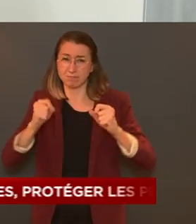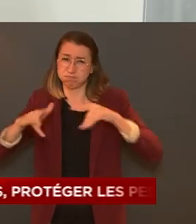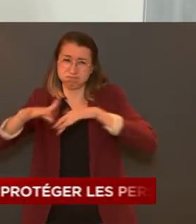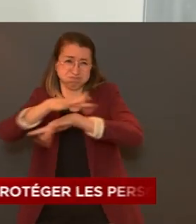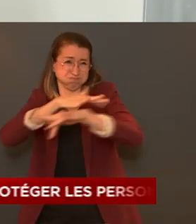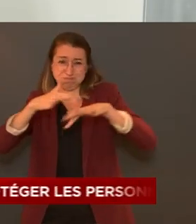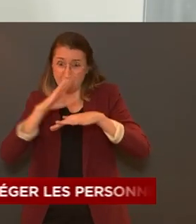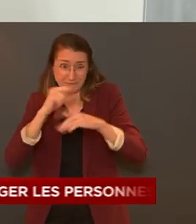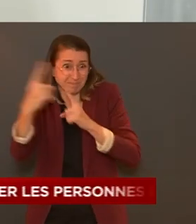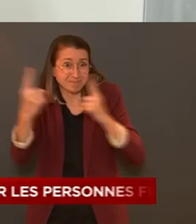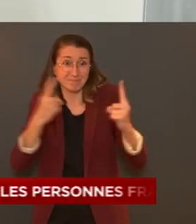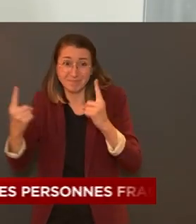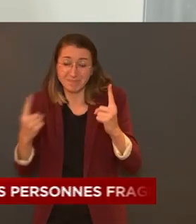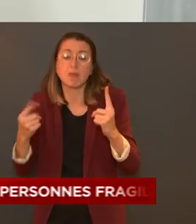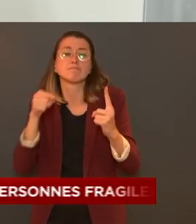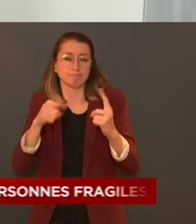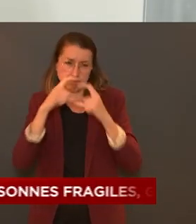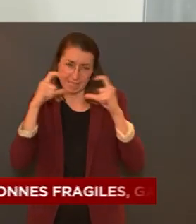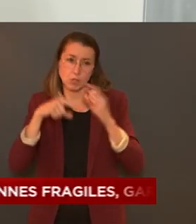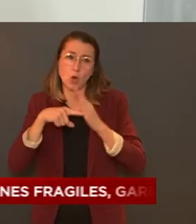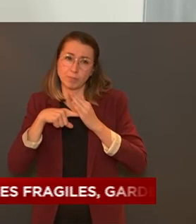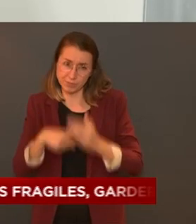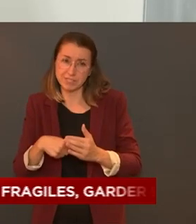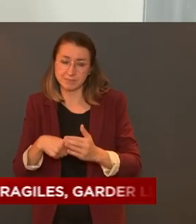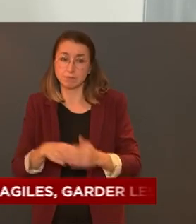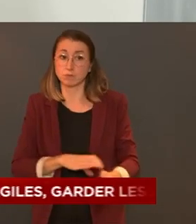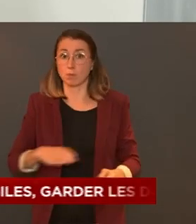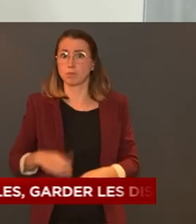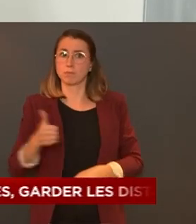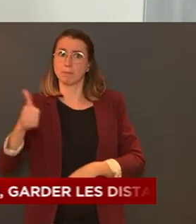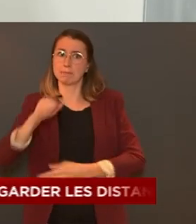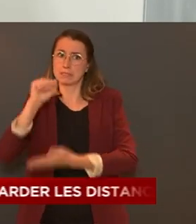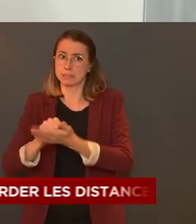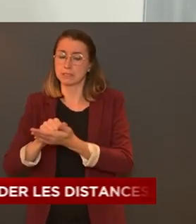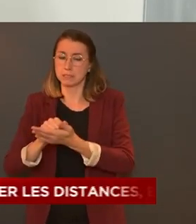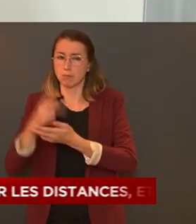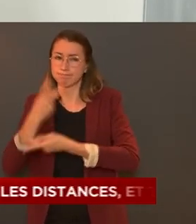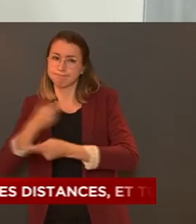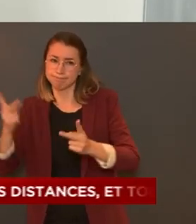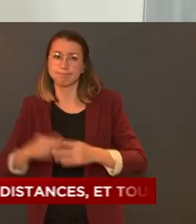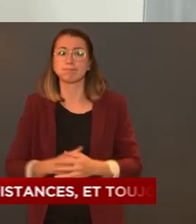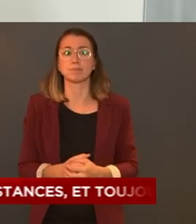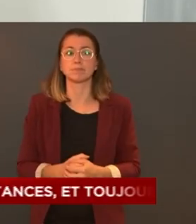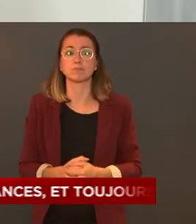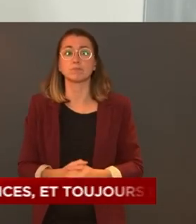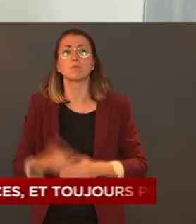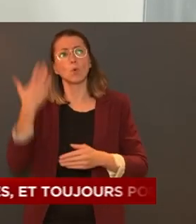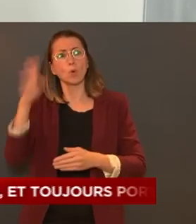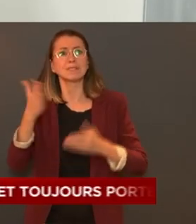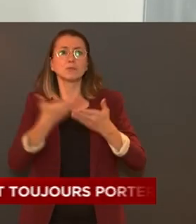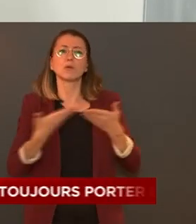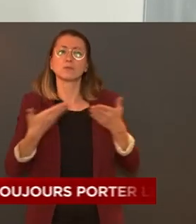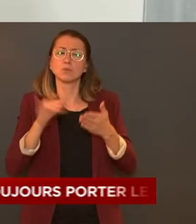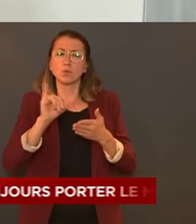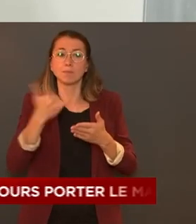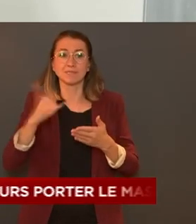par les autorités locales. En tout état de cause, il faudra porter un masque dans les lieux couverts